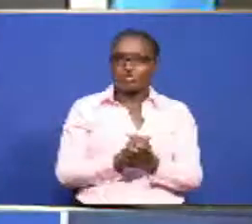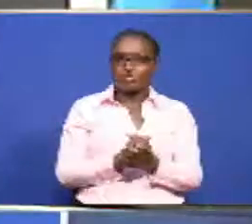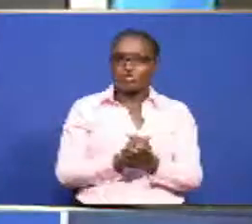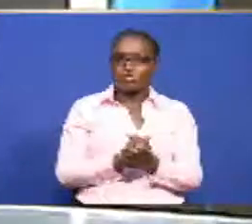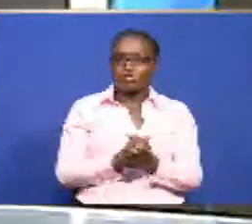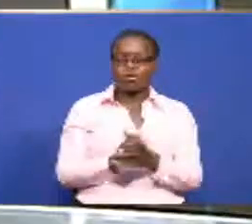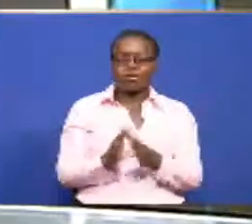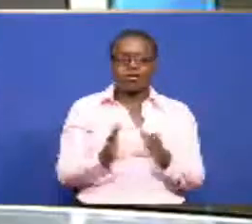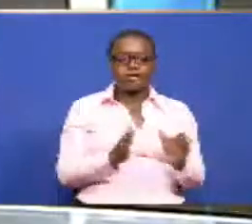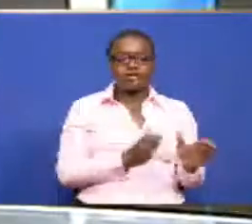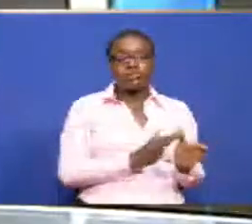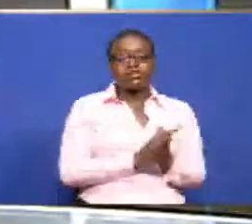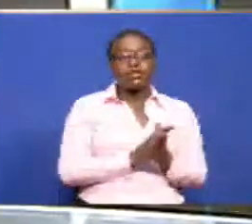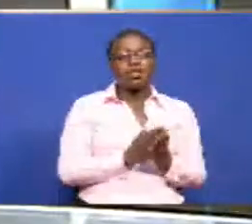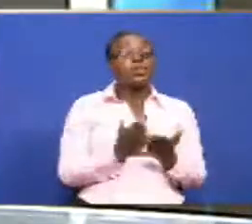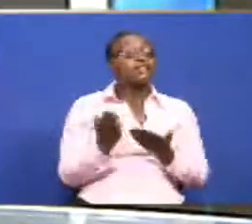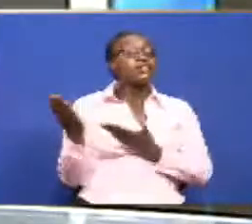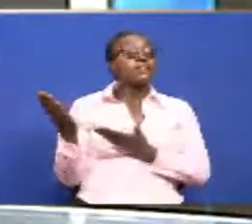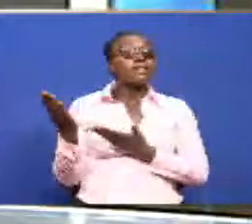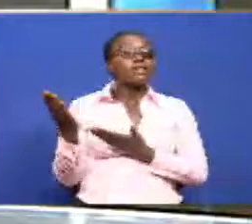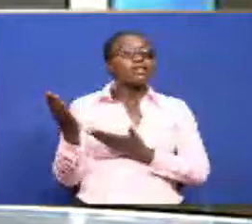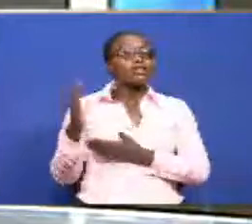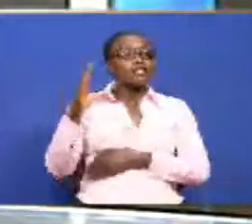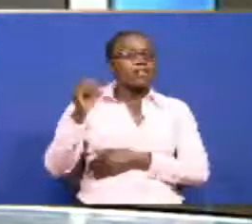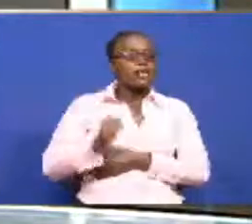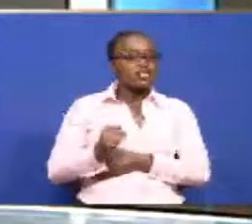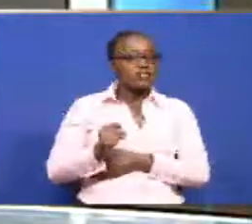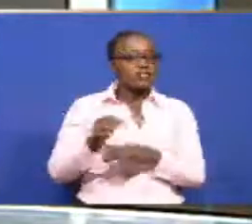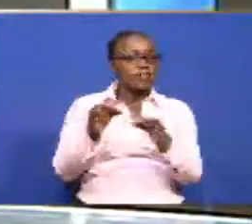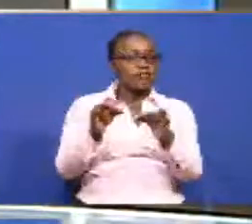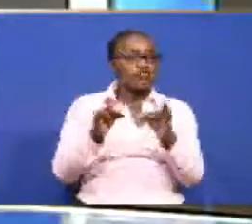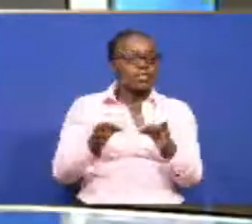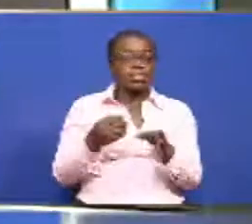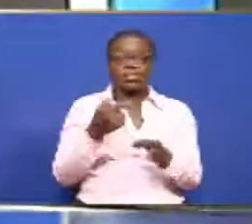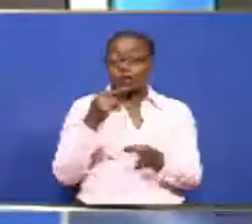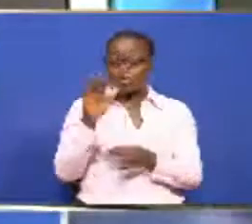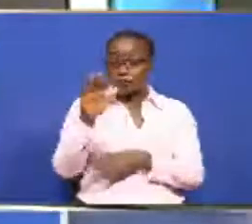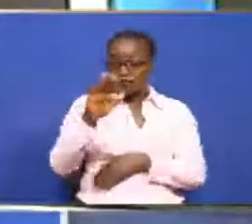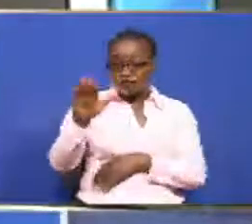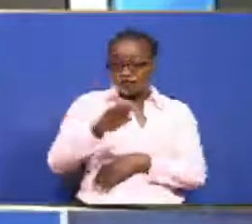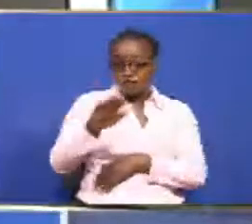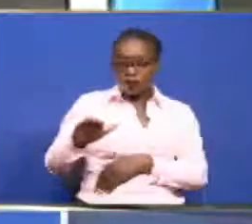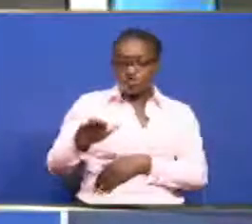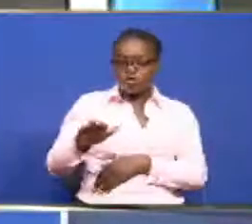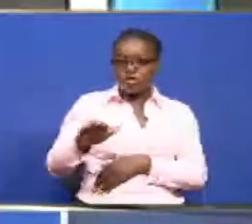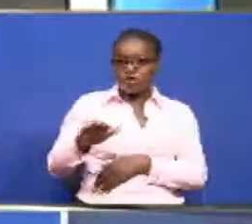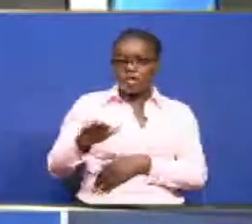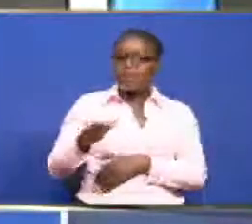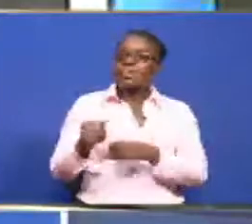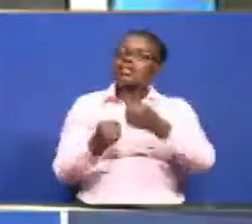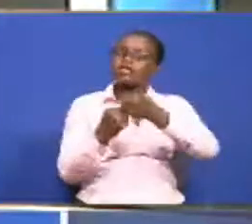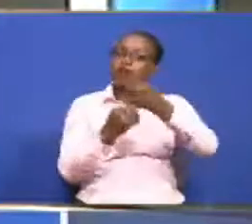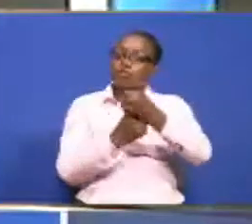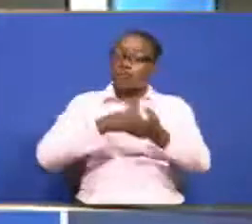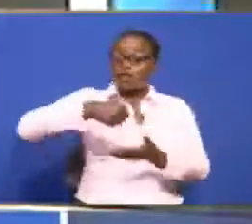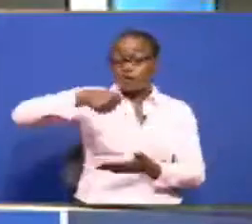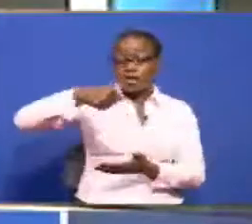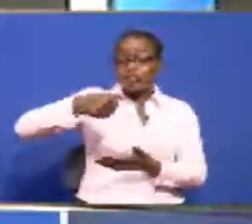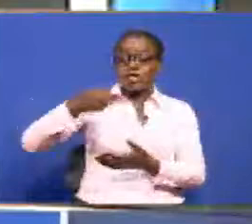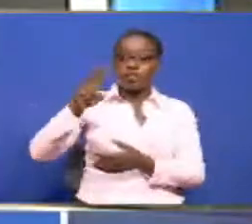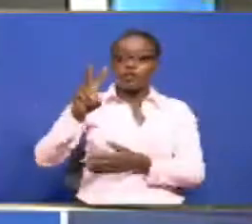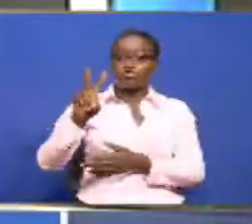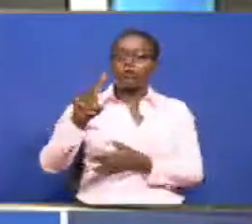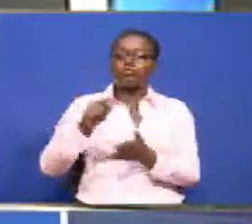Na mtazamaji, waziri wa fedha Ukur Yatani ameliambia bunge la taifa kwamba ufadhili wa bajeti ya shilingi trilioni